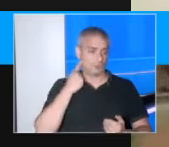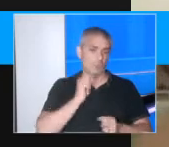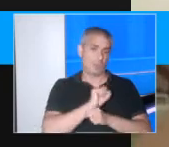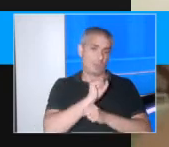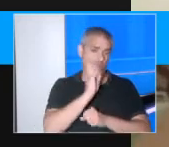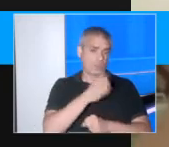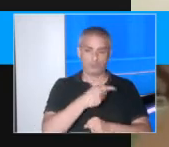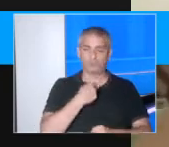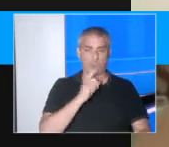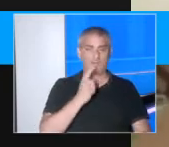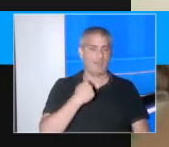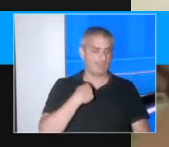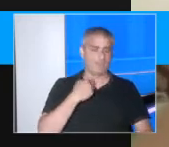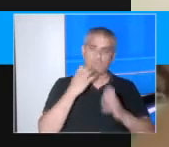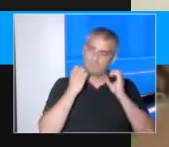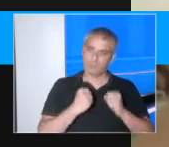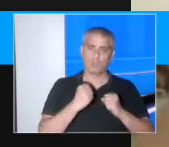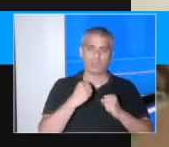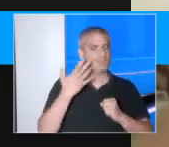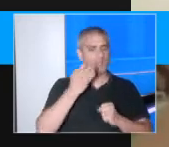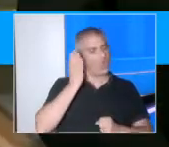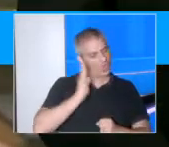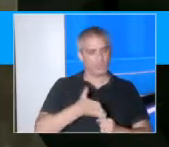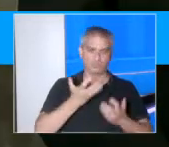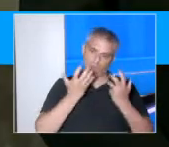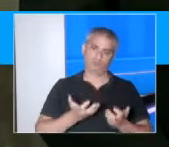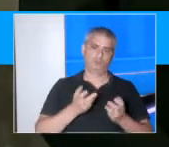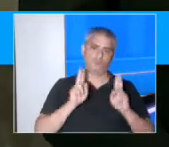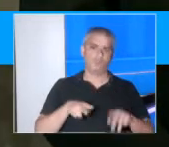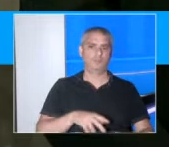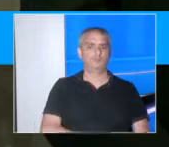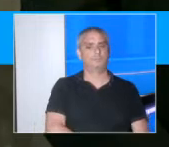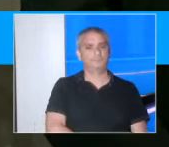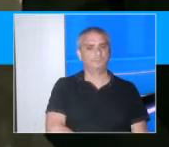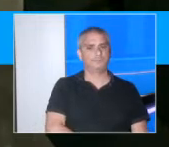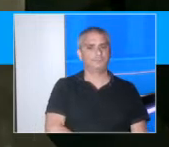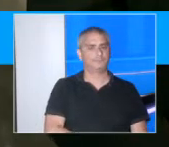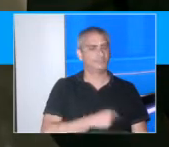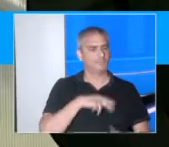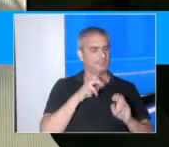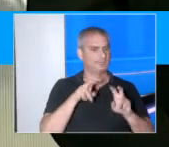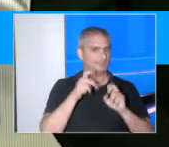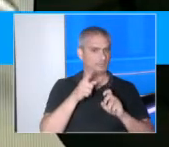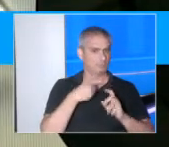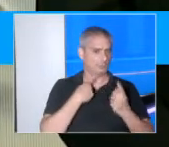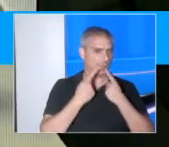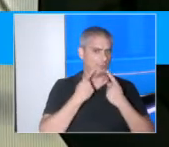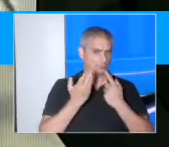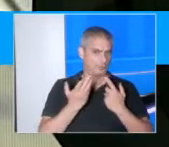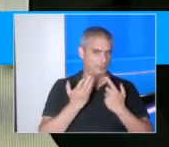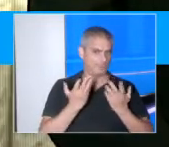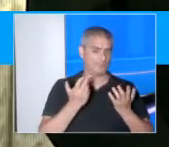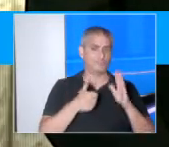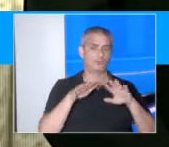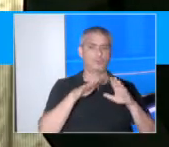הטיעונים לעונש, אבל אני בטוחה שתהיה פה ענישה מחמירה ביותר. חברת הכנסת לסקי, אני אנצל את ההזדמנות שאנחנו משוחחים, כאשר